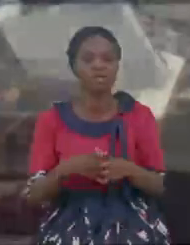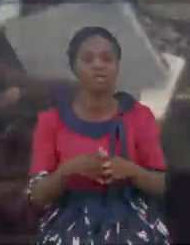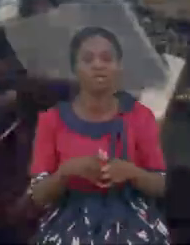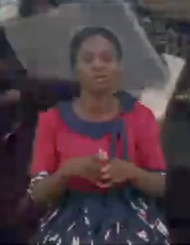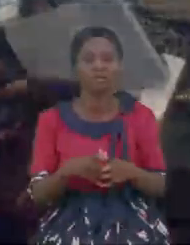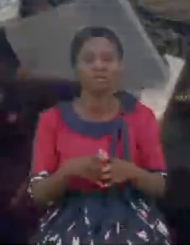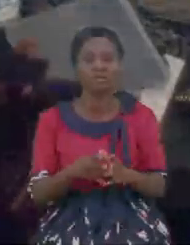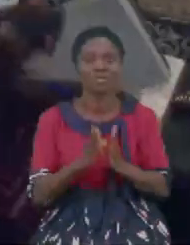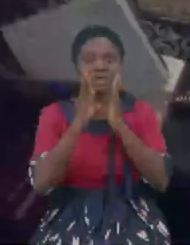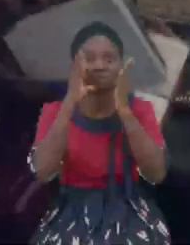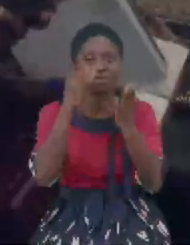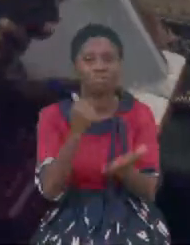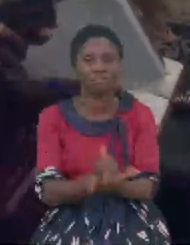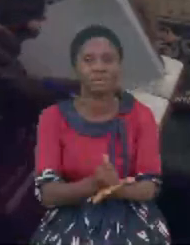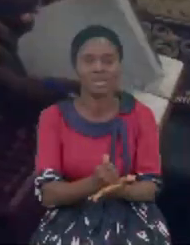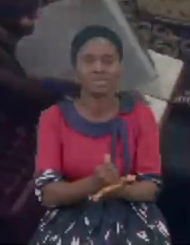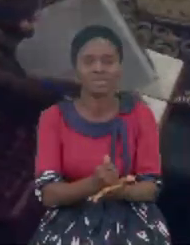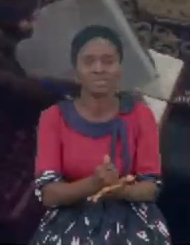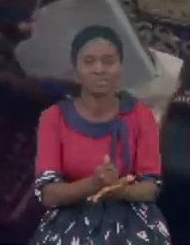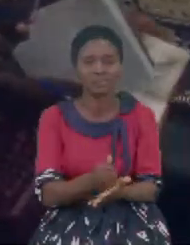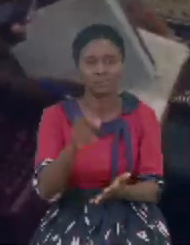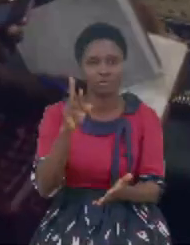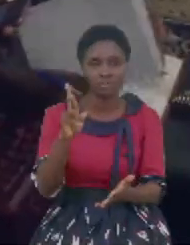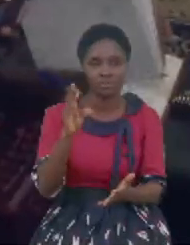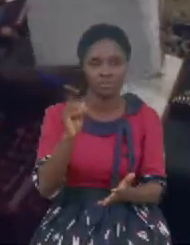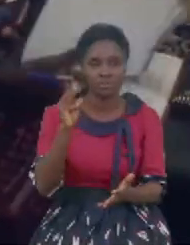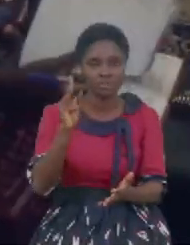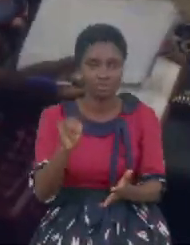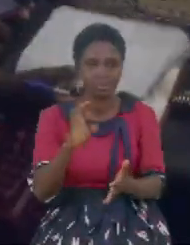crie Amen.